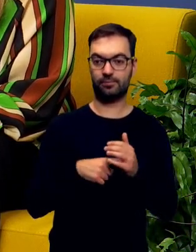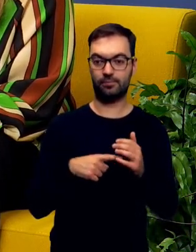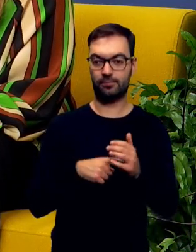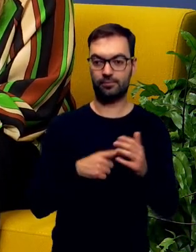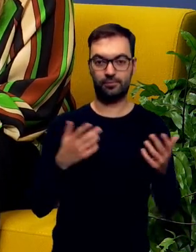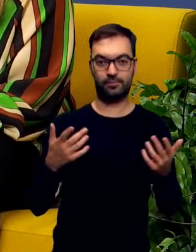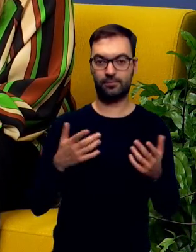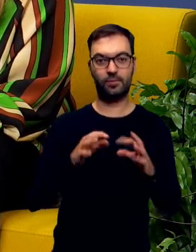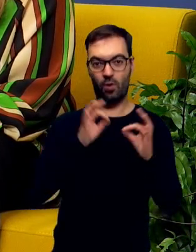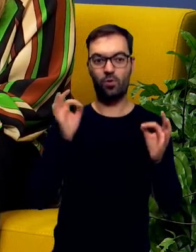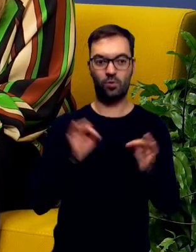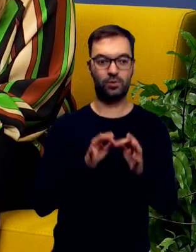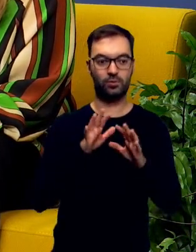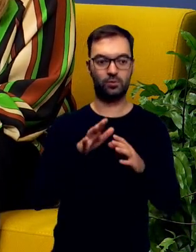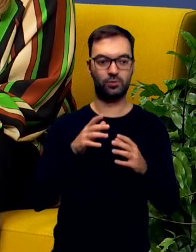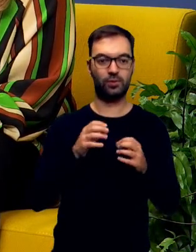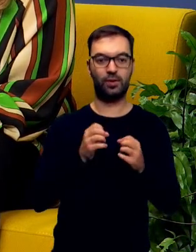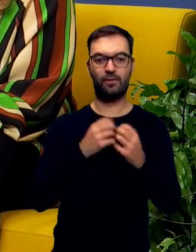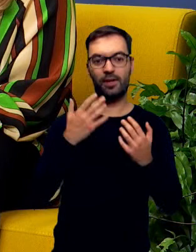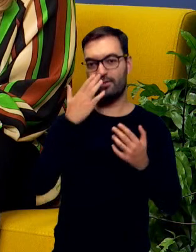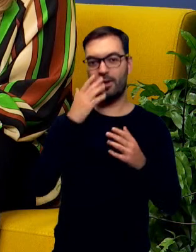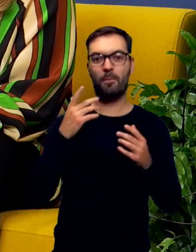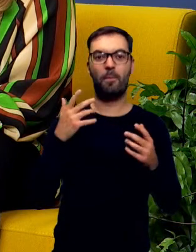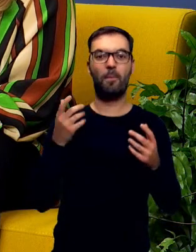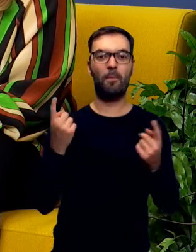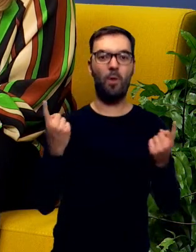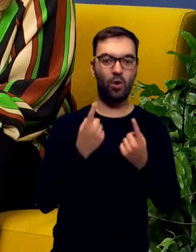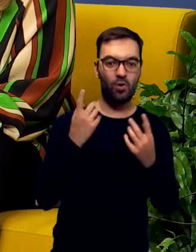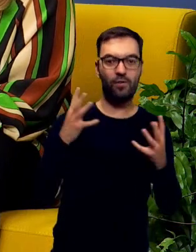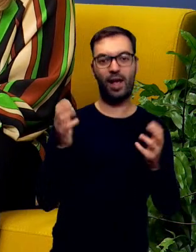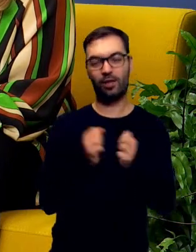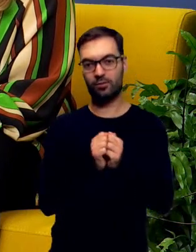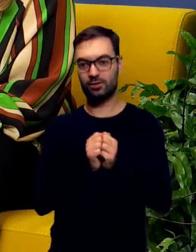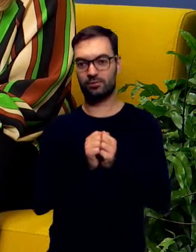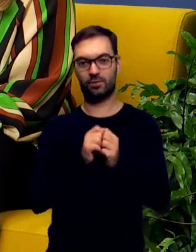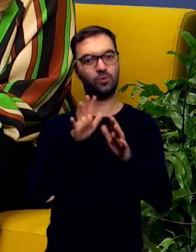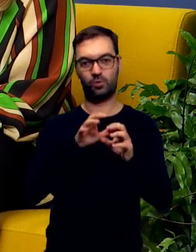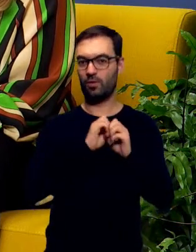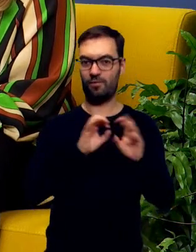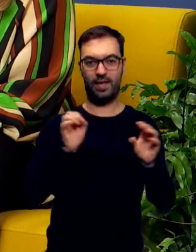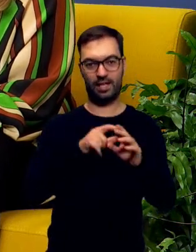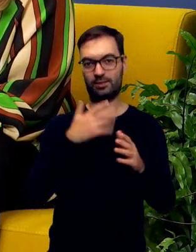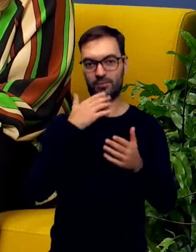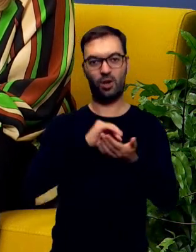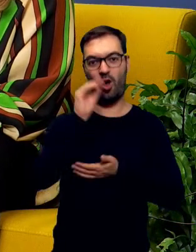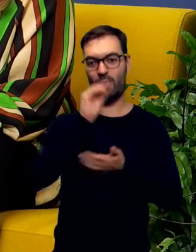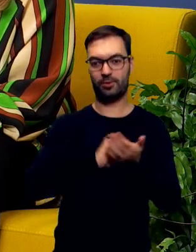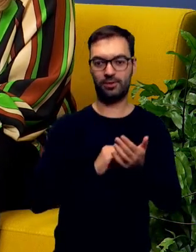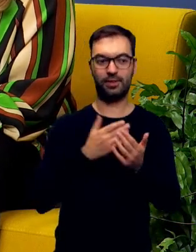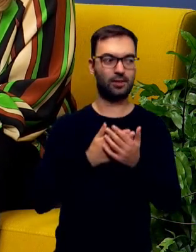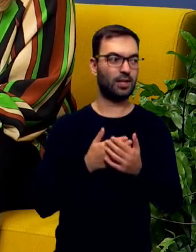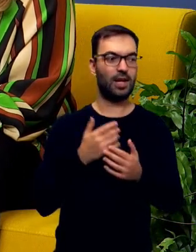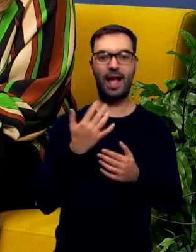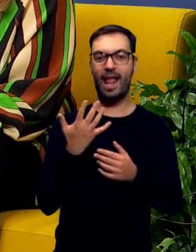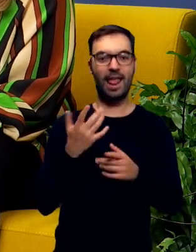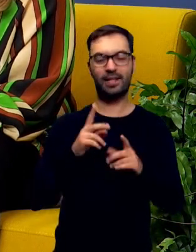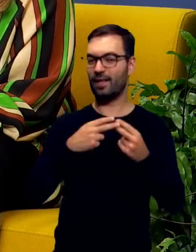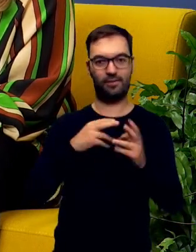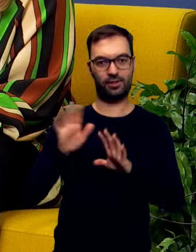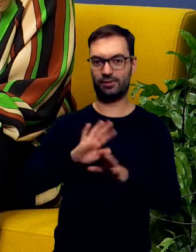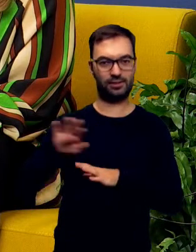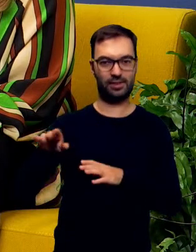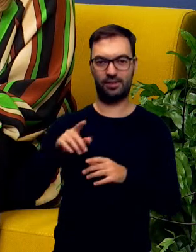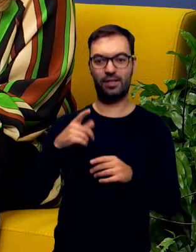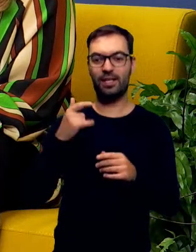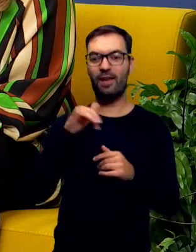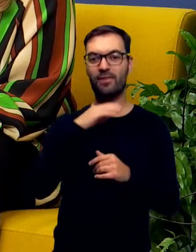to mówi w ogóle mnóstwo o pogotowiu i o ratownictwie jako takim, więc kryterium ilościowe jest niedobre. W